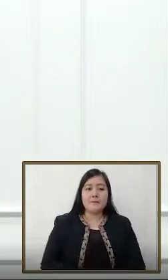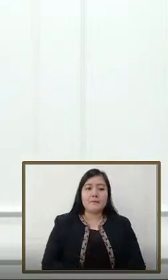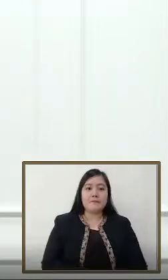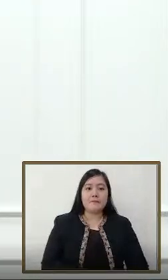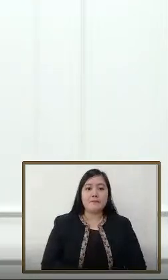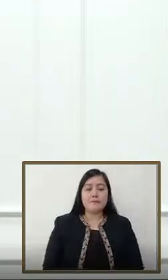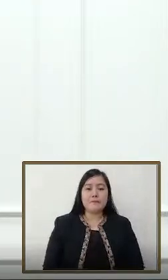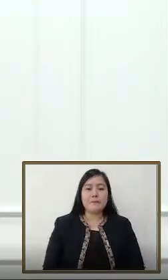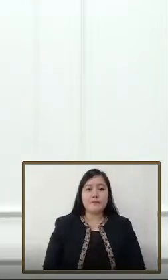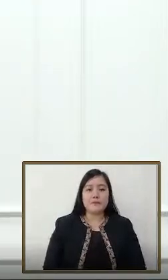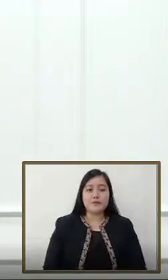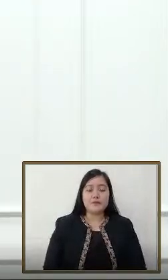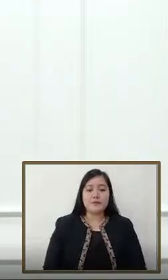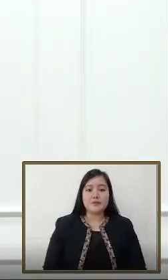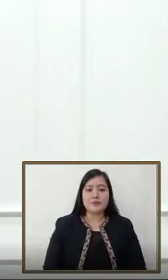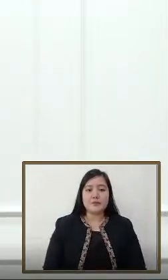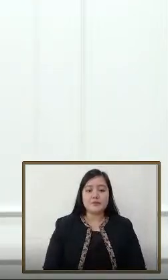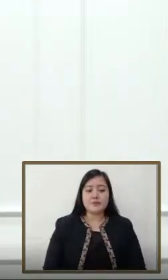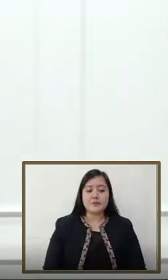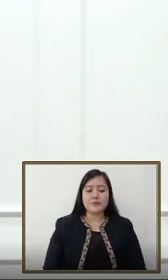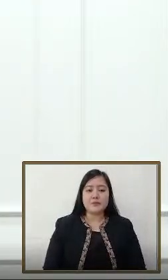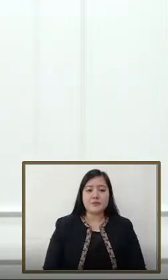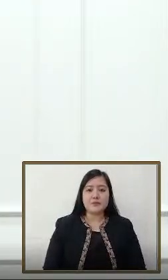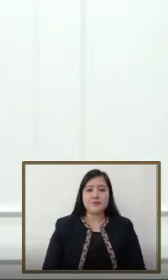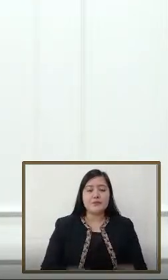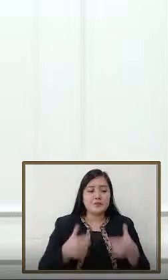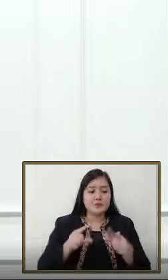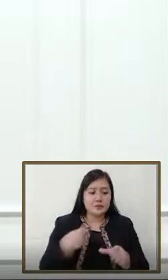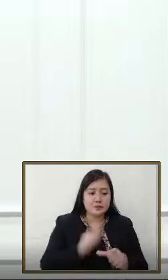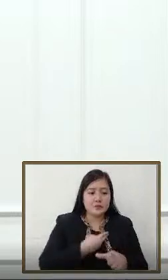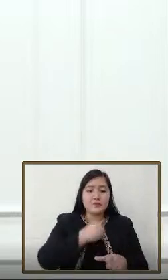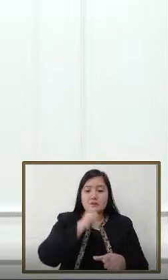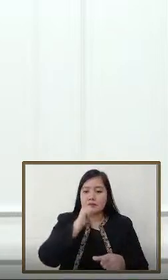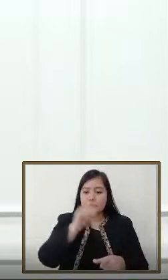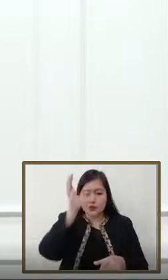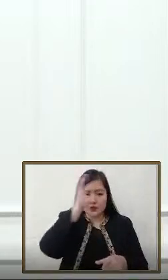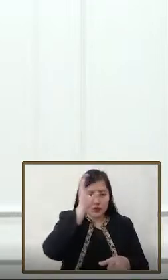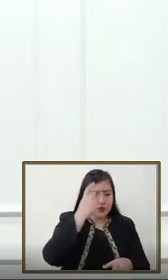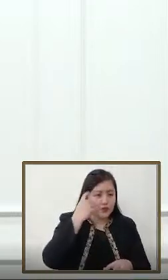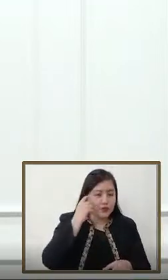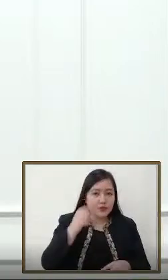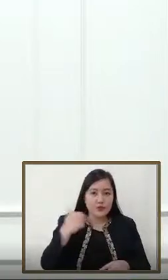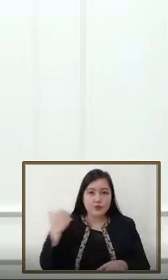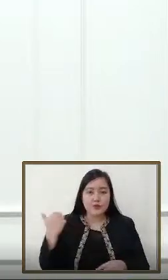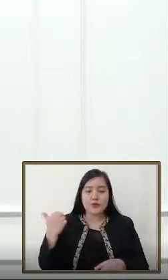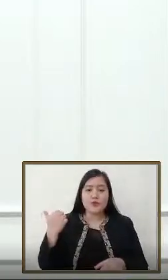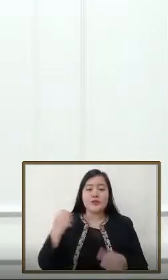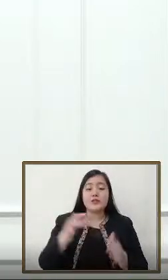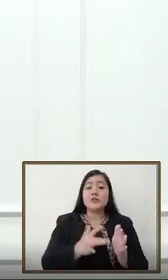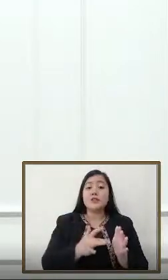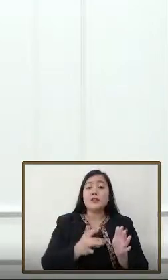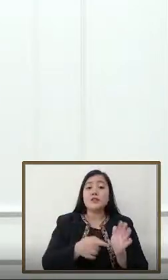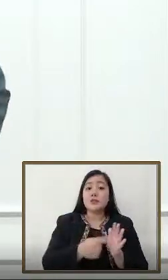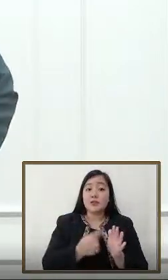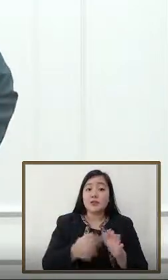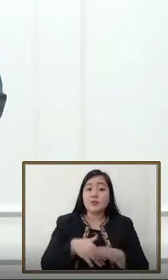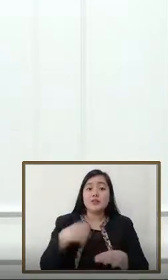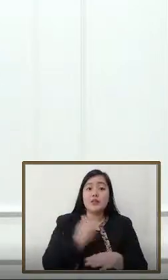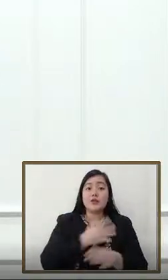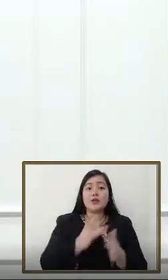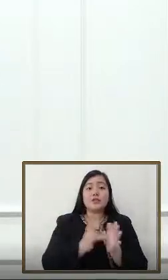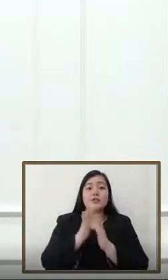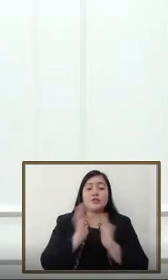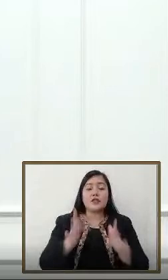wag na tayong lumayo. Wag na tayong magpapaligoy-ligoy pa. Kaya minsan, sa buhay natin bilang isang Kristiyano, kaya